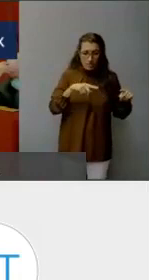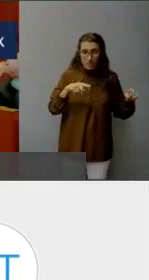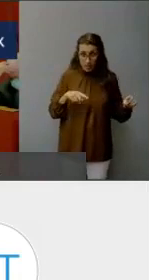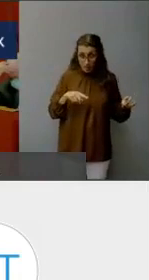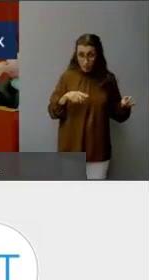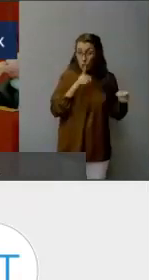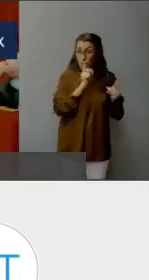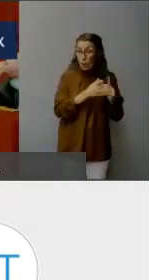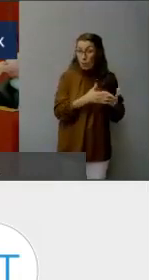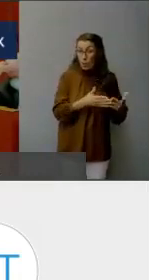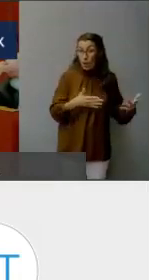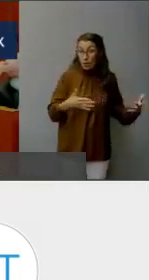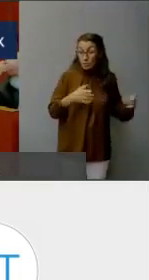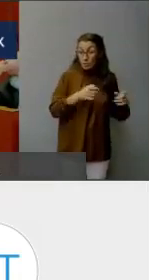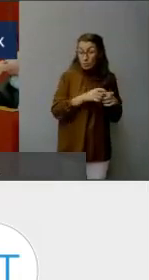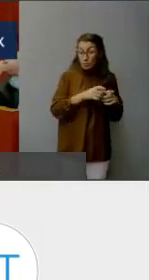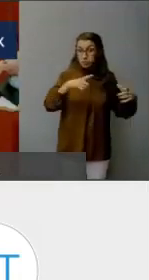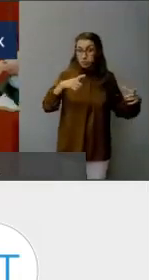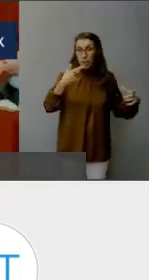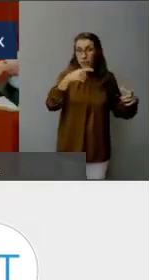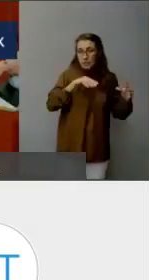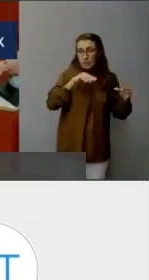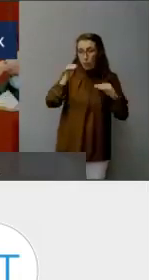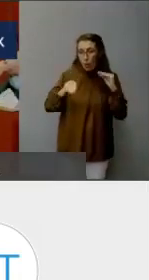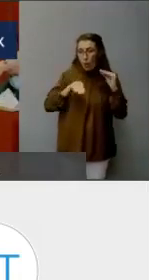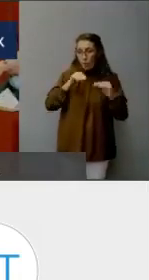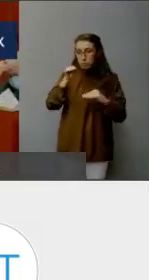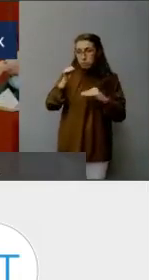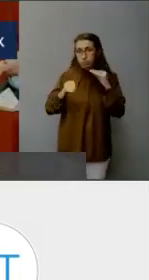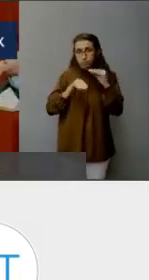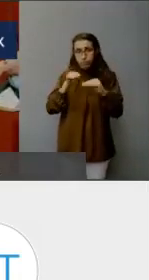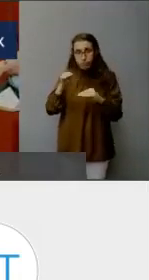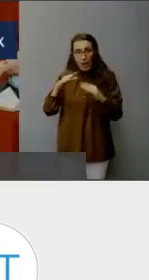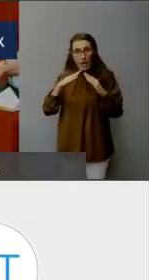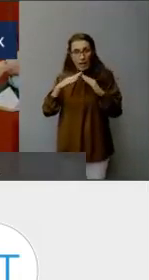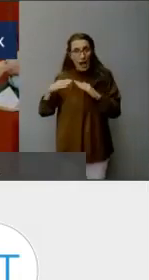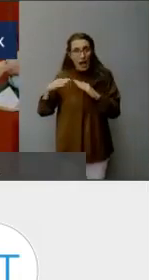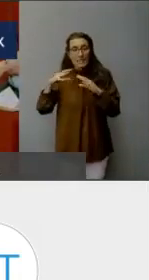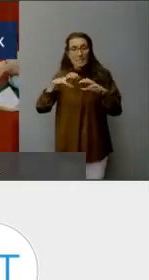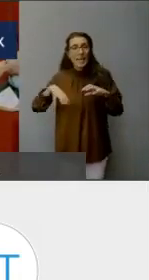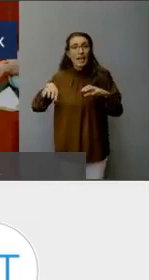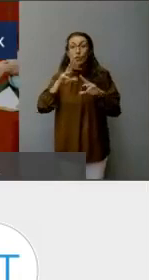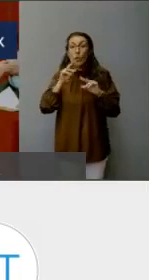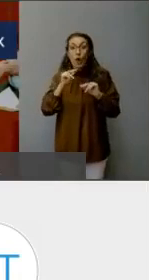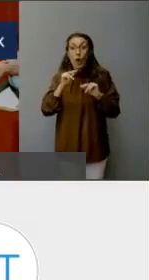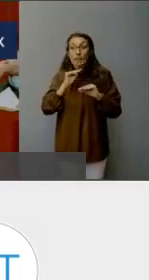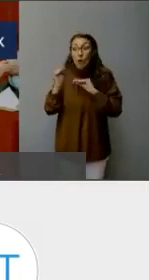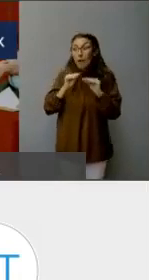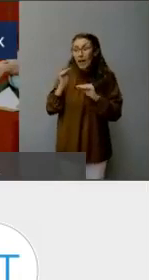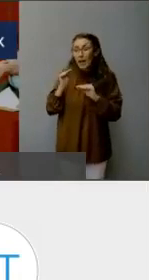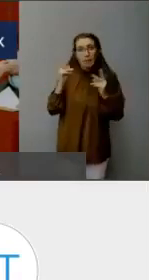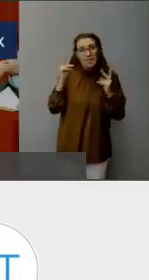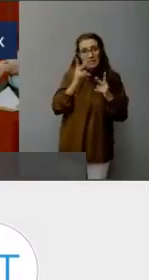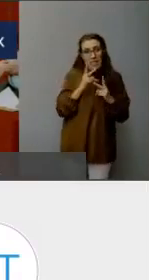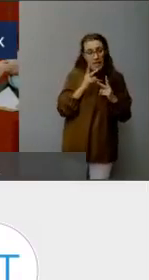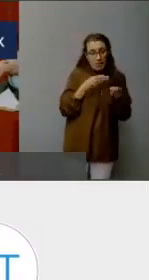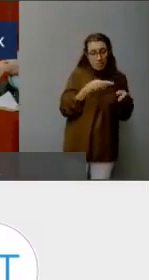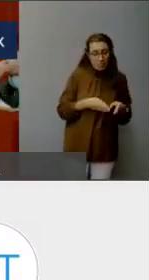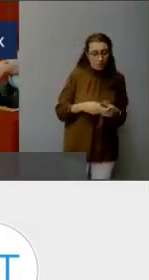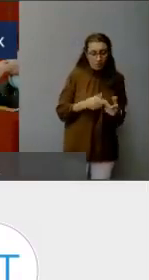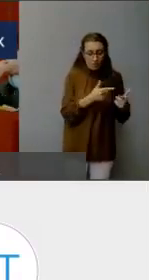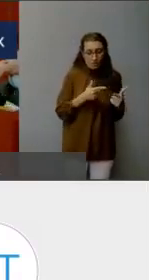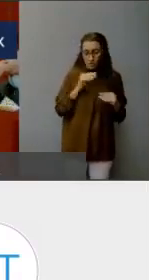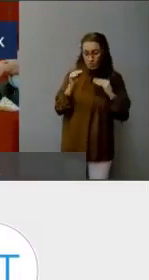di domanda nuova non c'è e quindi la esigenza nuova residenza